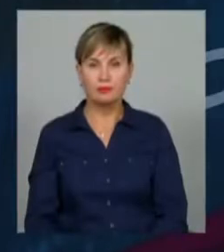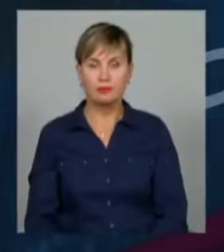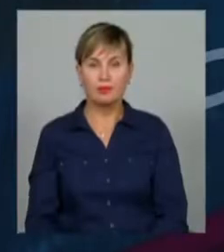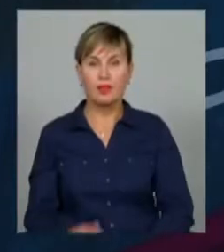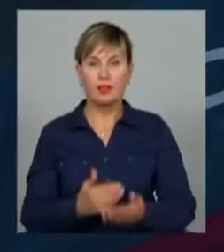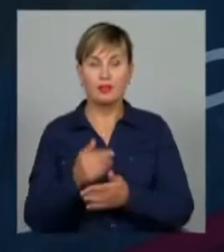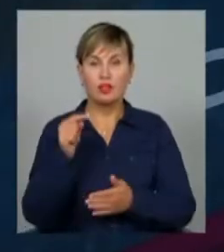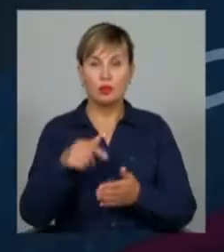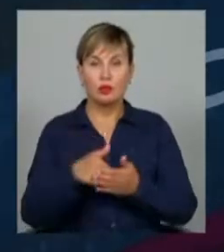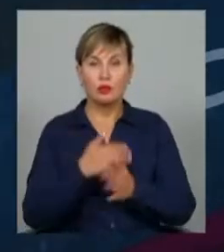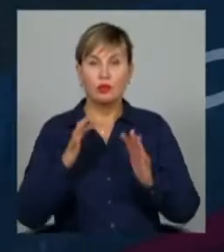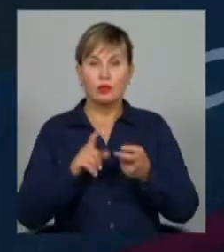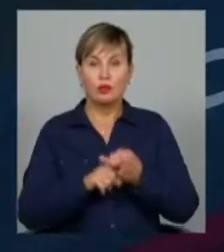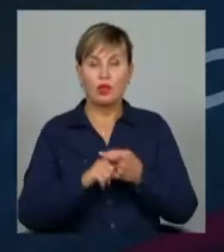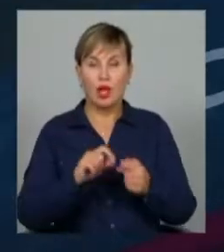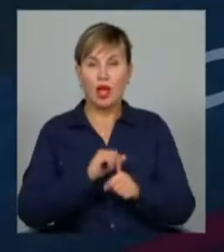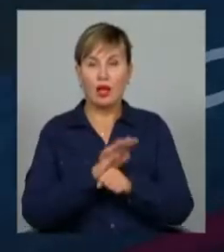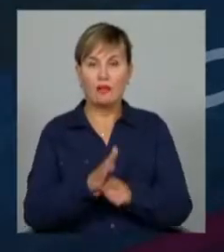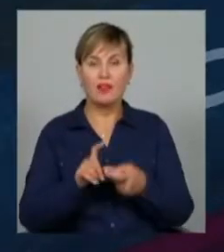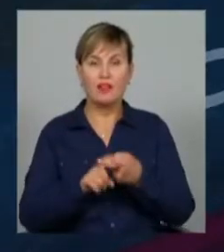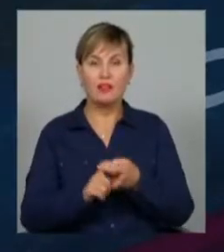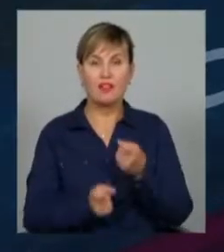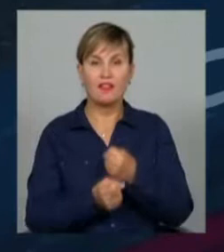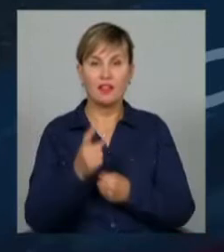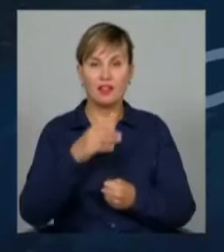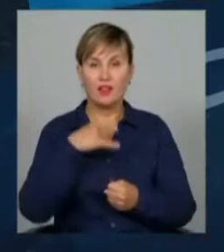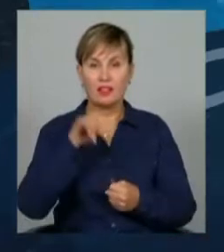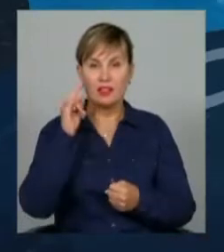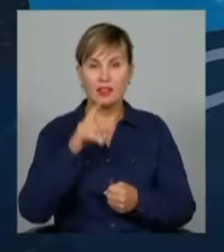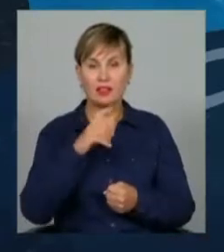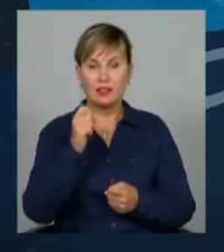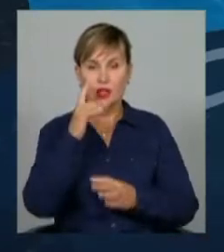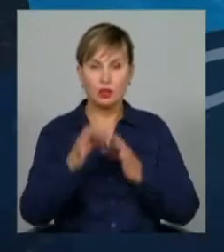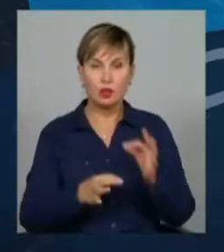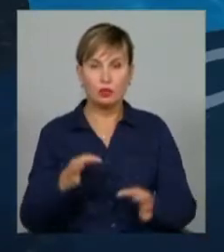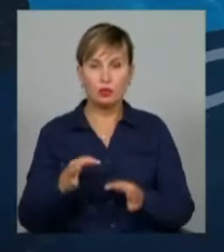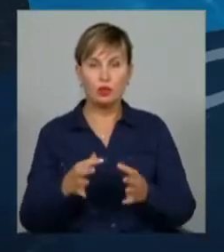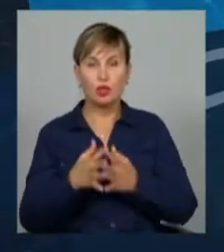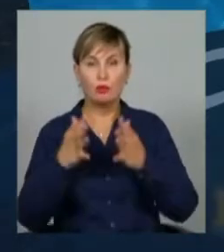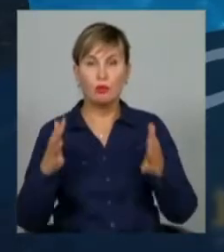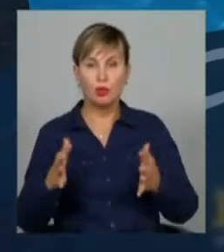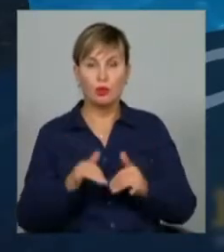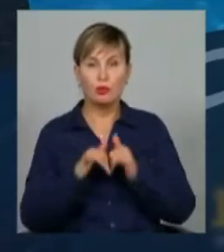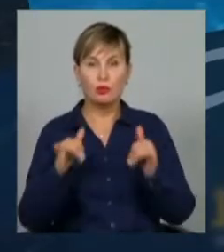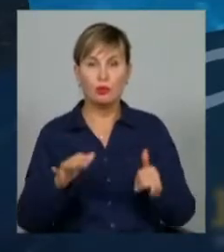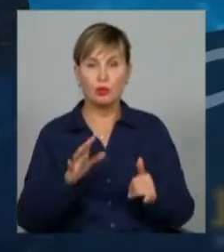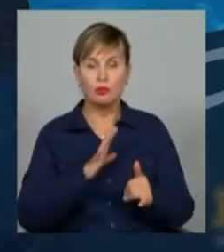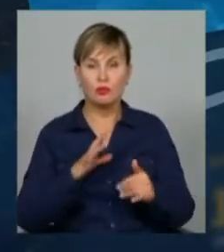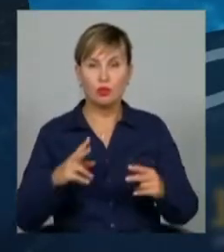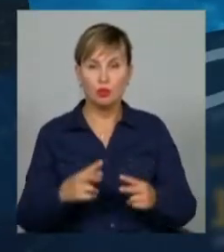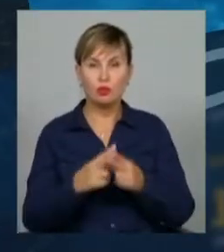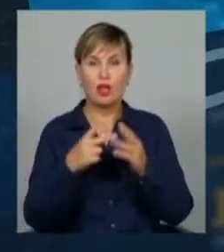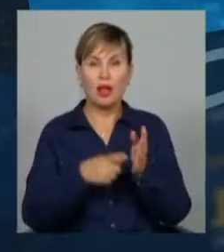Свыше 1000 новых случаев заражения коронавирусной инфекцией выявлено в Казахстане за минувшие сутки. Наибольший прирост отмечается в